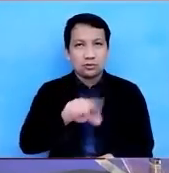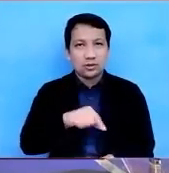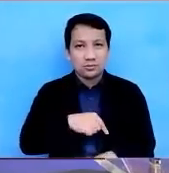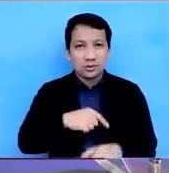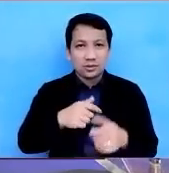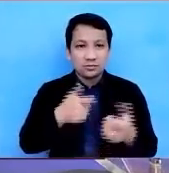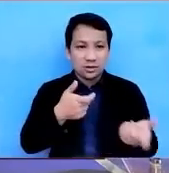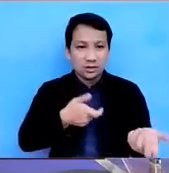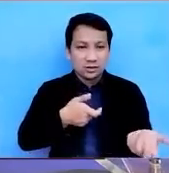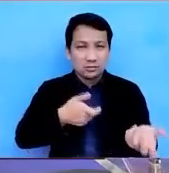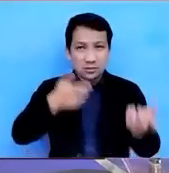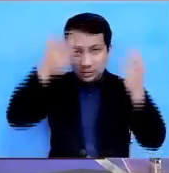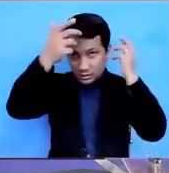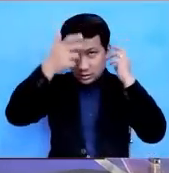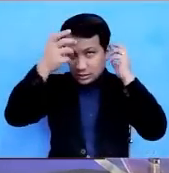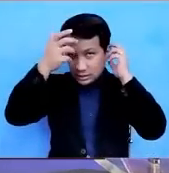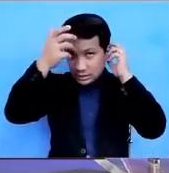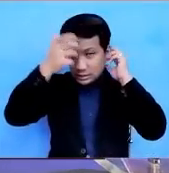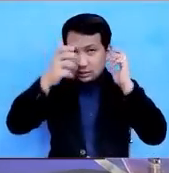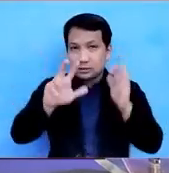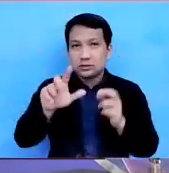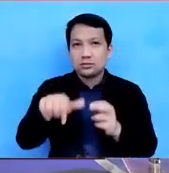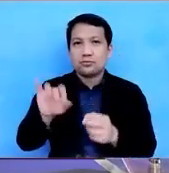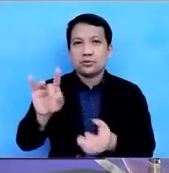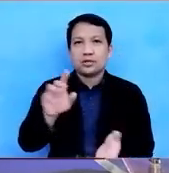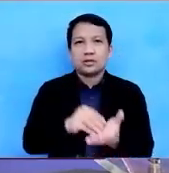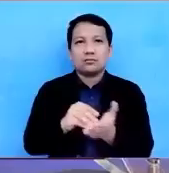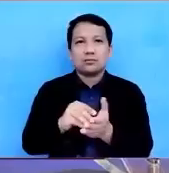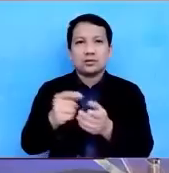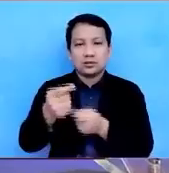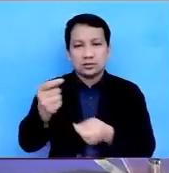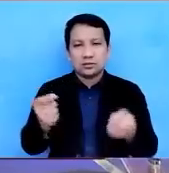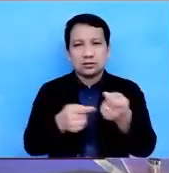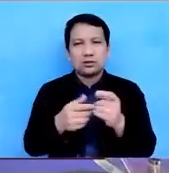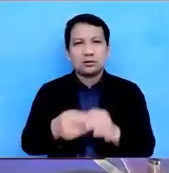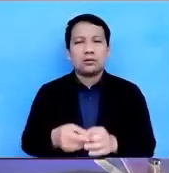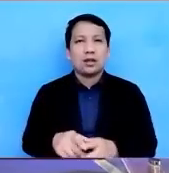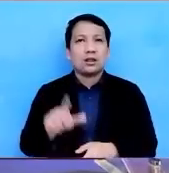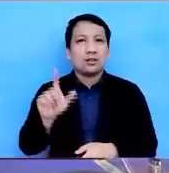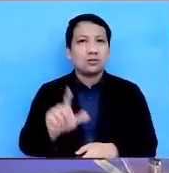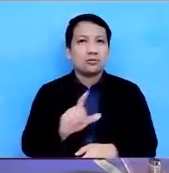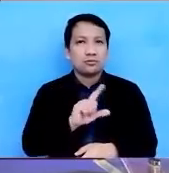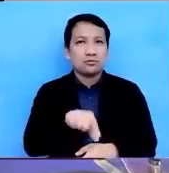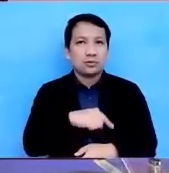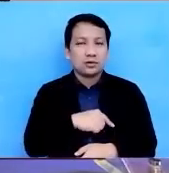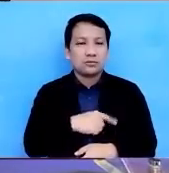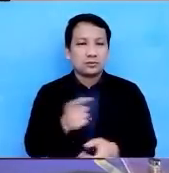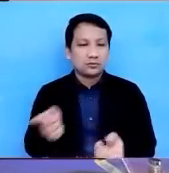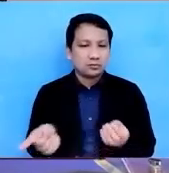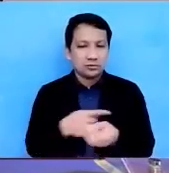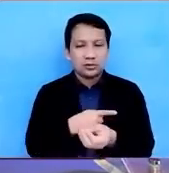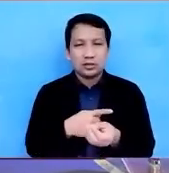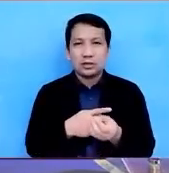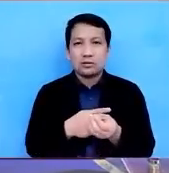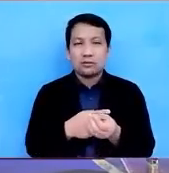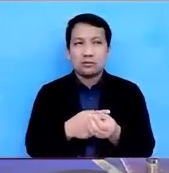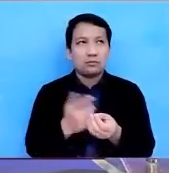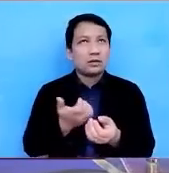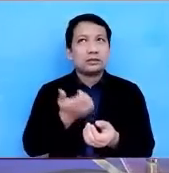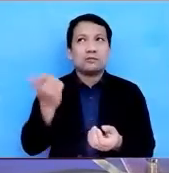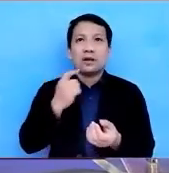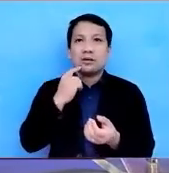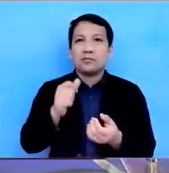Marines. 3.8 million ang halaga ng transaksyon. Kalaunan, na-acquit si Napoles noong October 2010 dahil